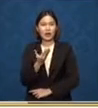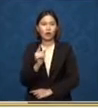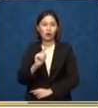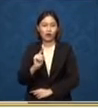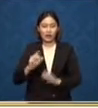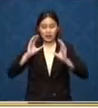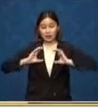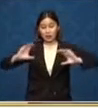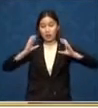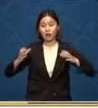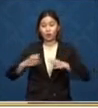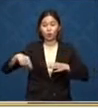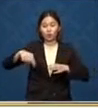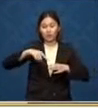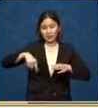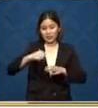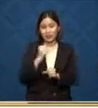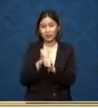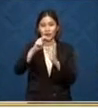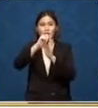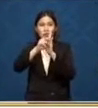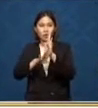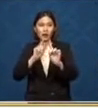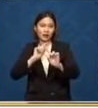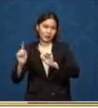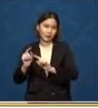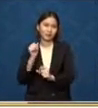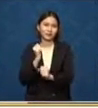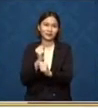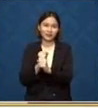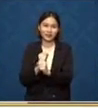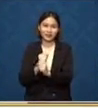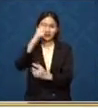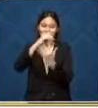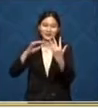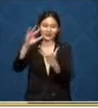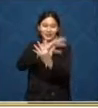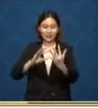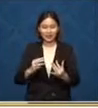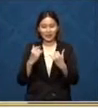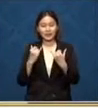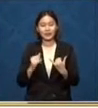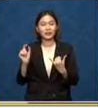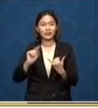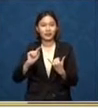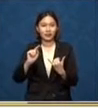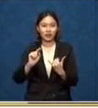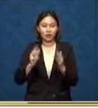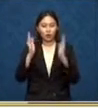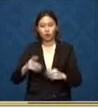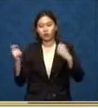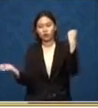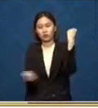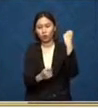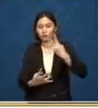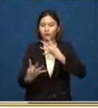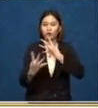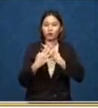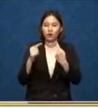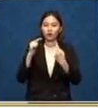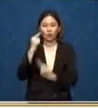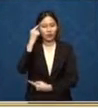รัฐบาลชุดนี้กวดขันนโยบายในการทำงานประเทศนี้ไม่ควรจะมีนักโทษที่ถูกกักขัง